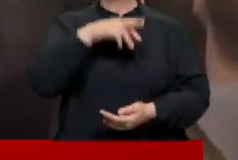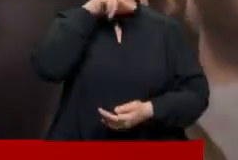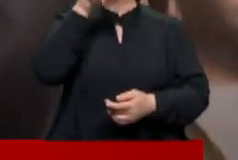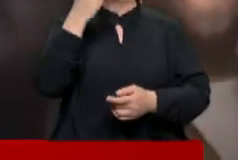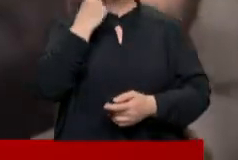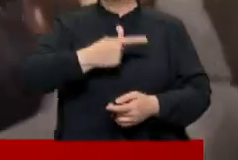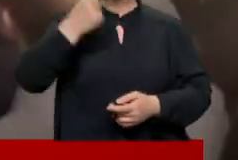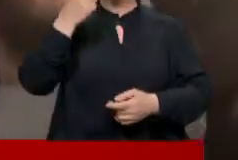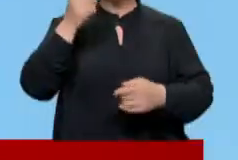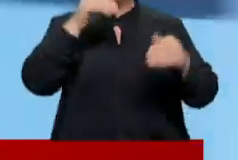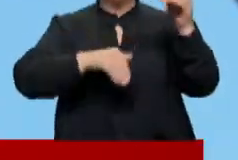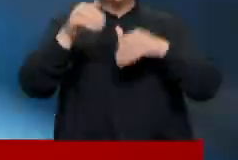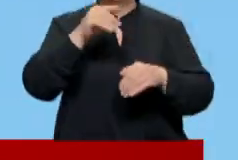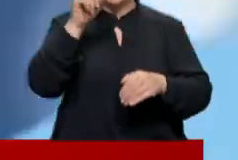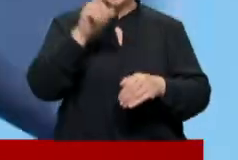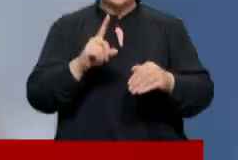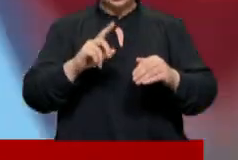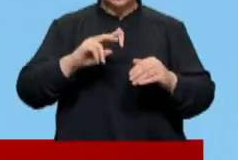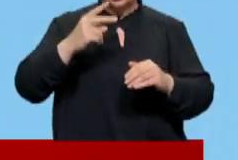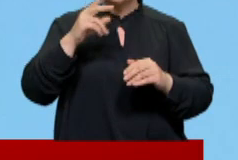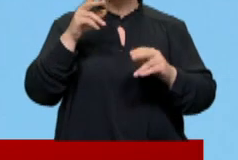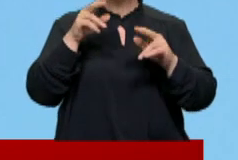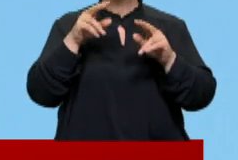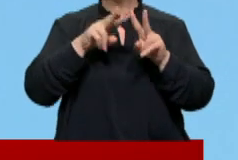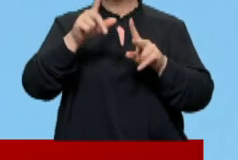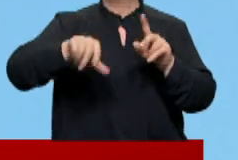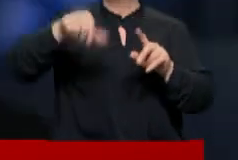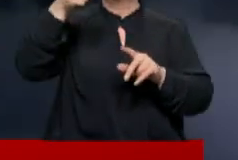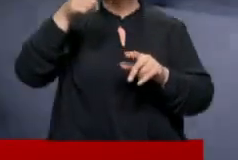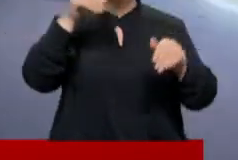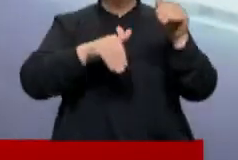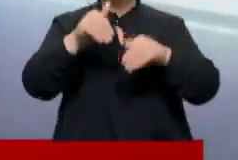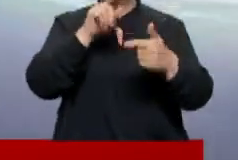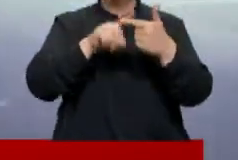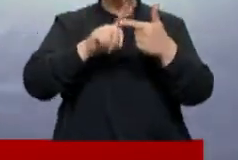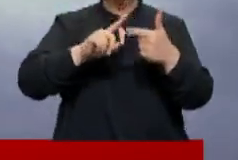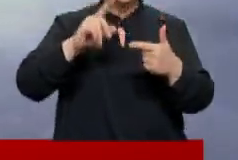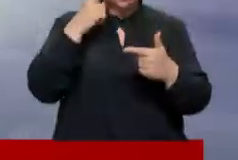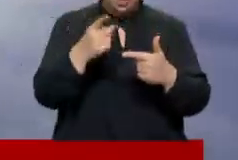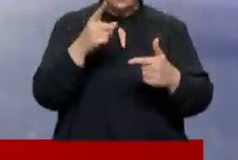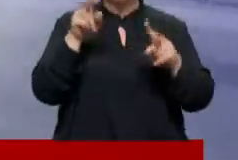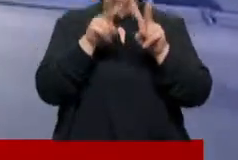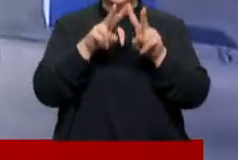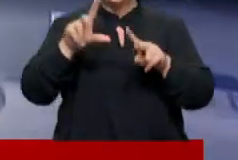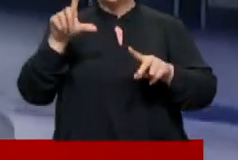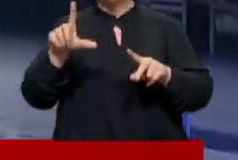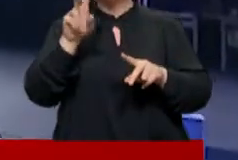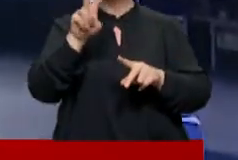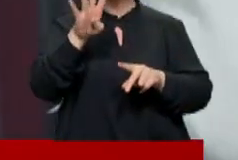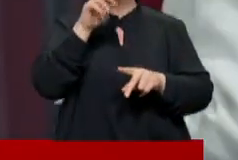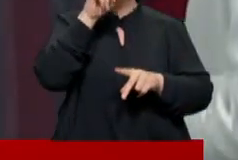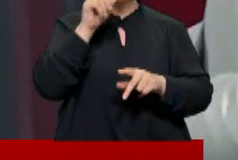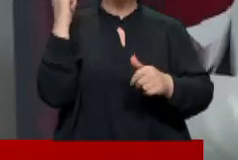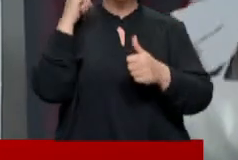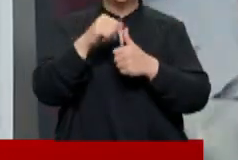Fransa'da Cumhurbaşkanlığı seçimlerinin ilk turunda Macron galip geldi. Seçimin ikinci turu için Macron ve Le Pen 24